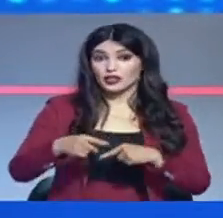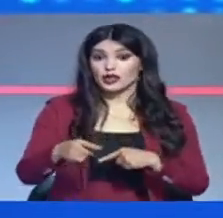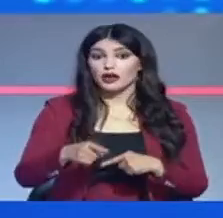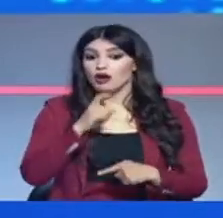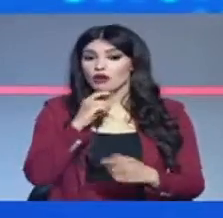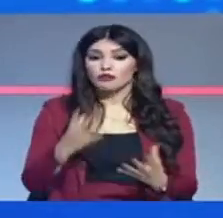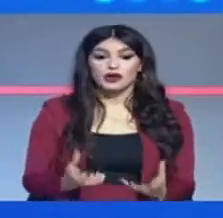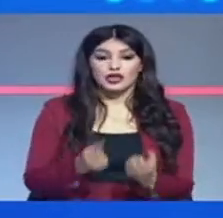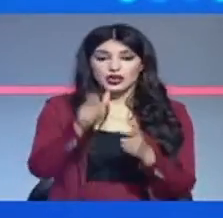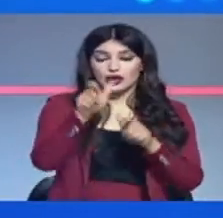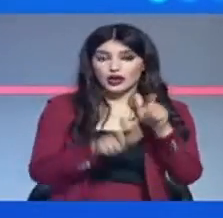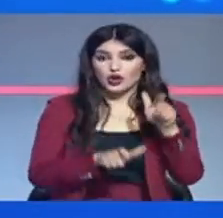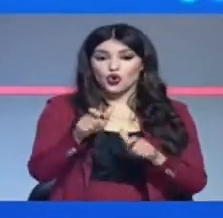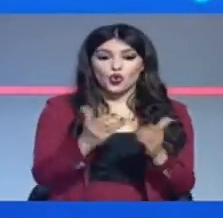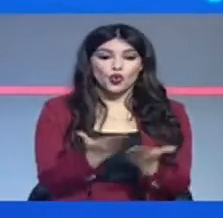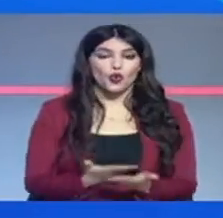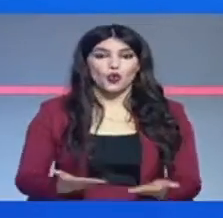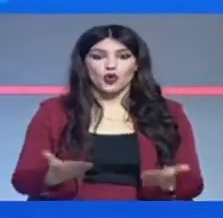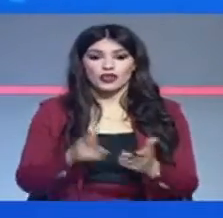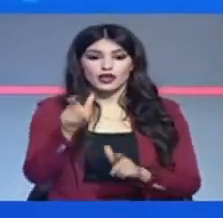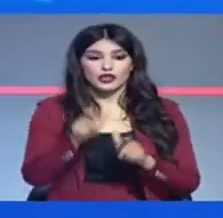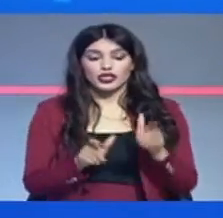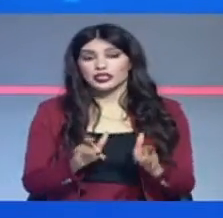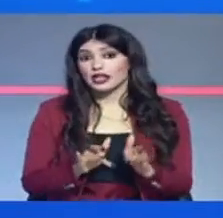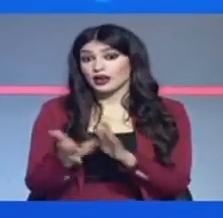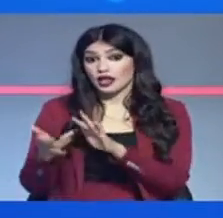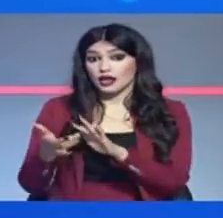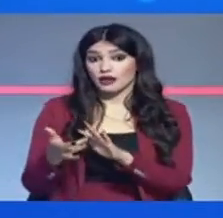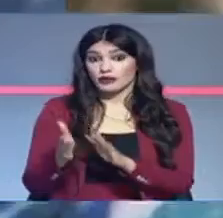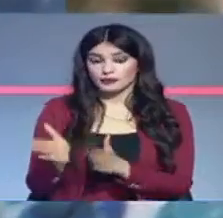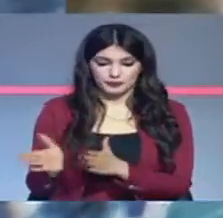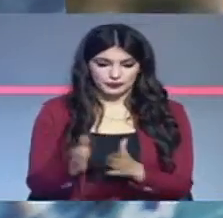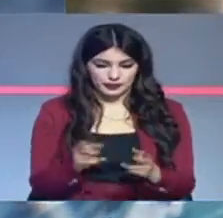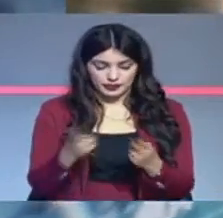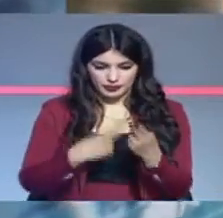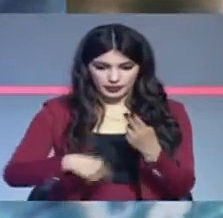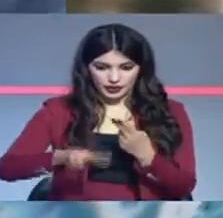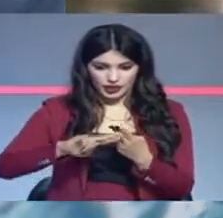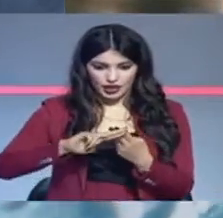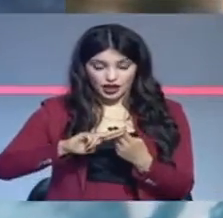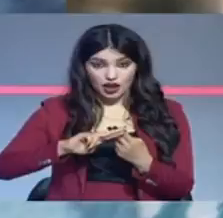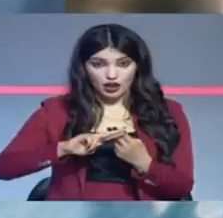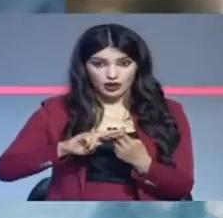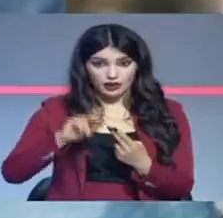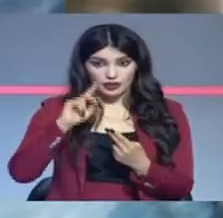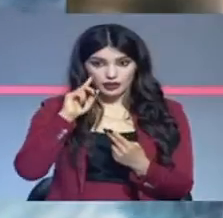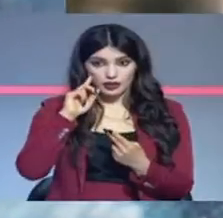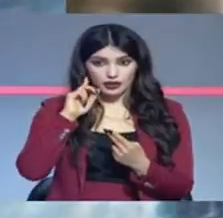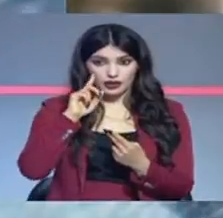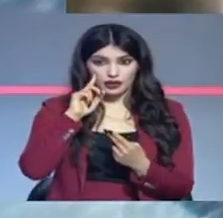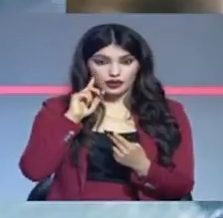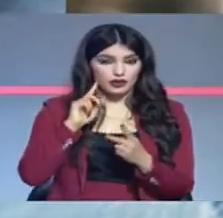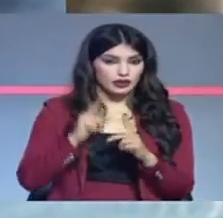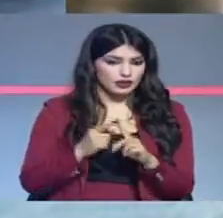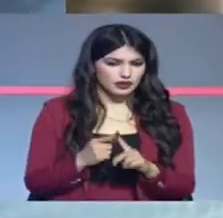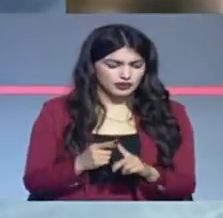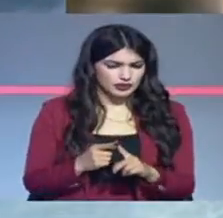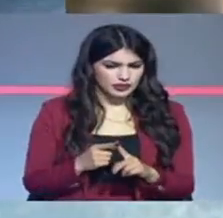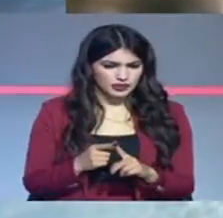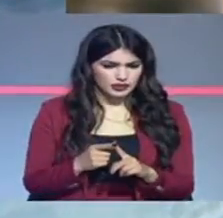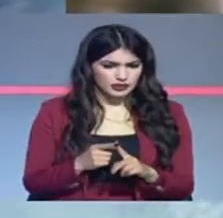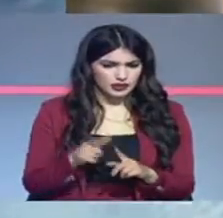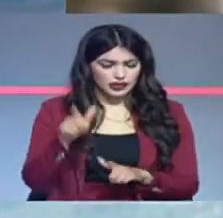نطمئن على وضعيات هؤلاء المهاجرين خلينا نقول بدء بدء جوله مهمه في البحر وخاصه